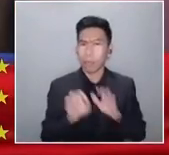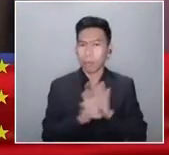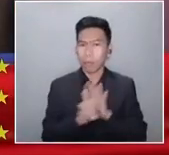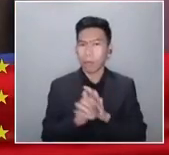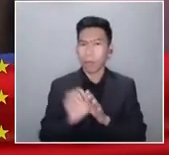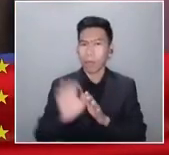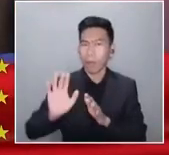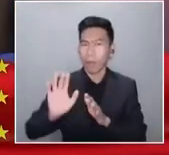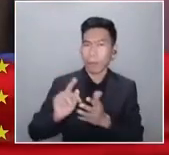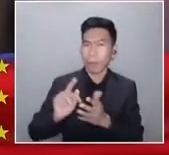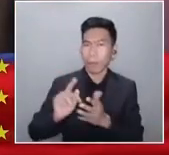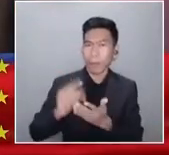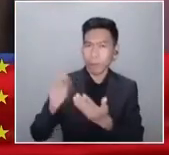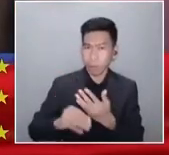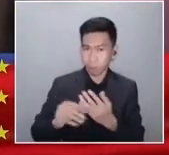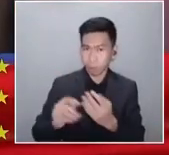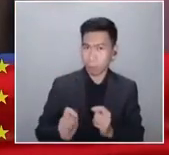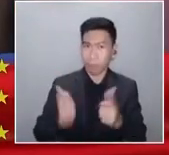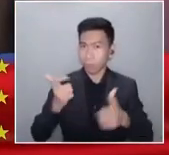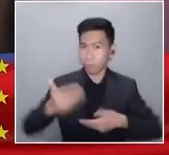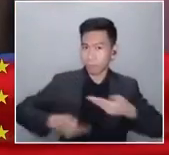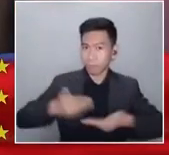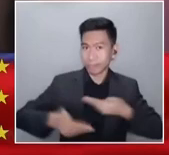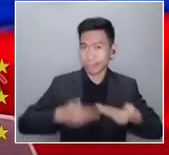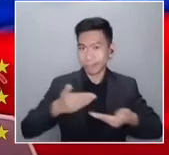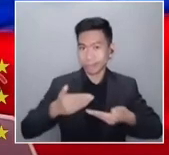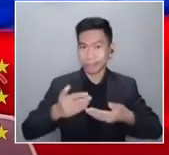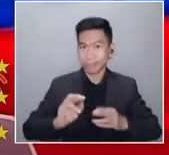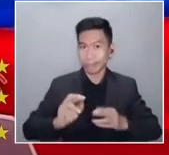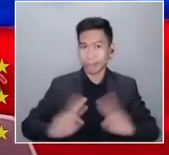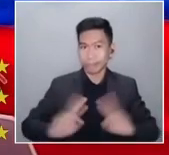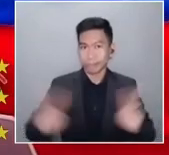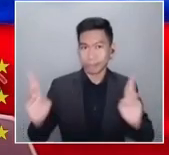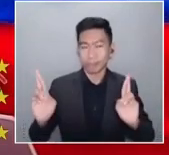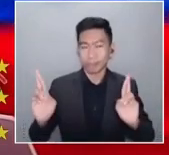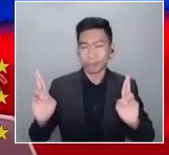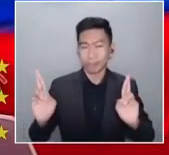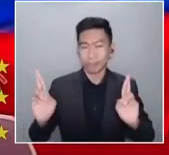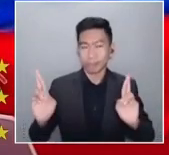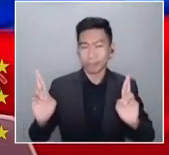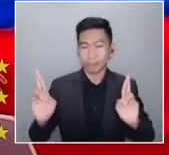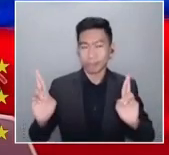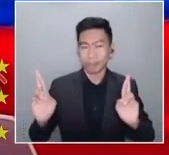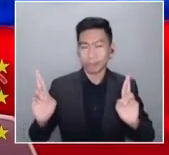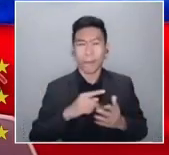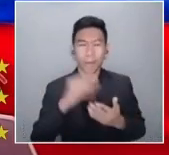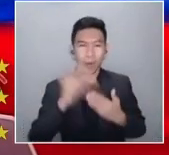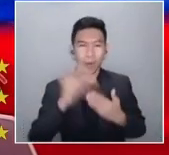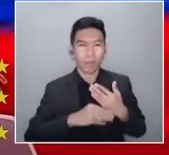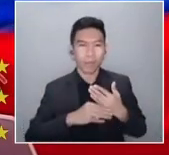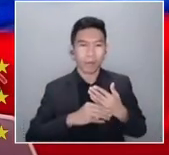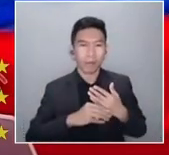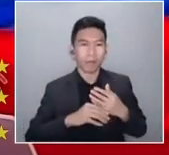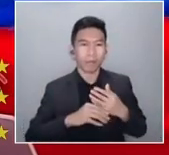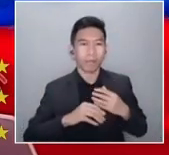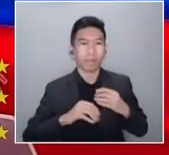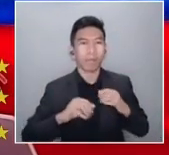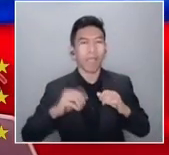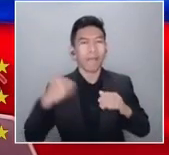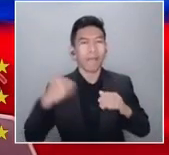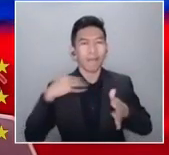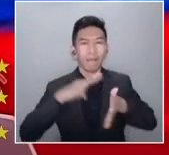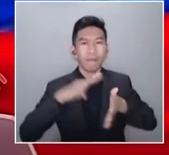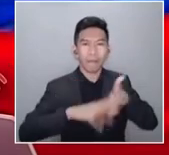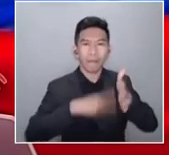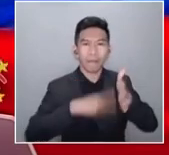maganda? This will be a generational, you know, time frame, ano? Sapagkat alam nyo po,